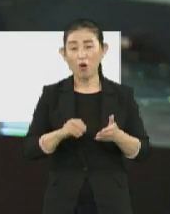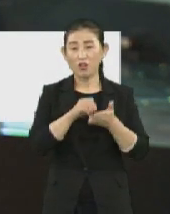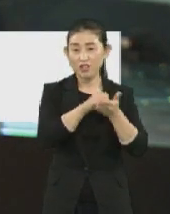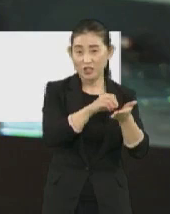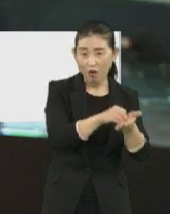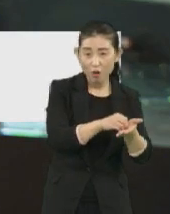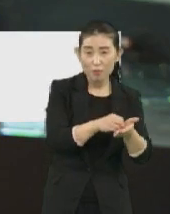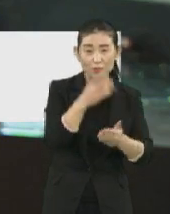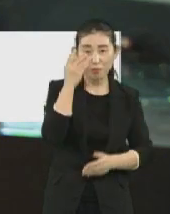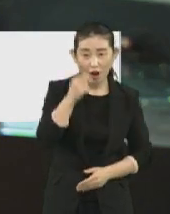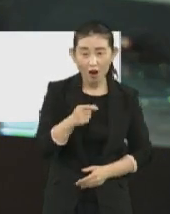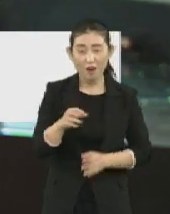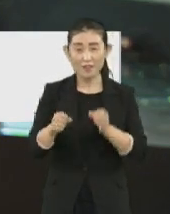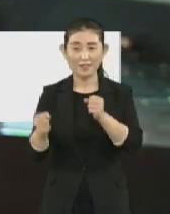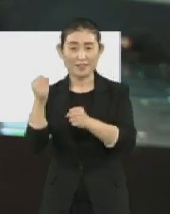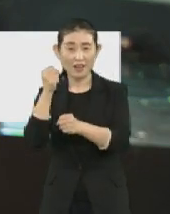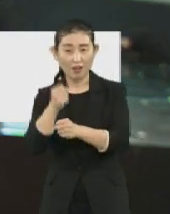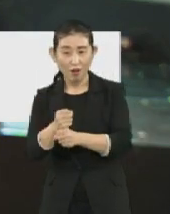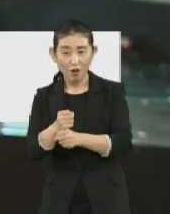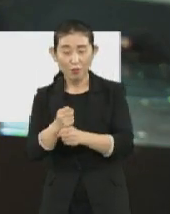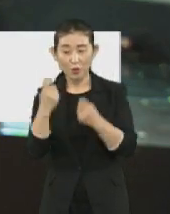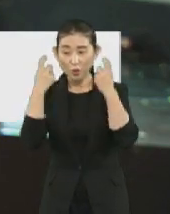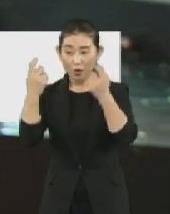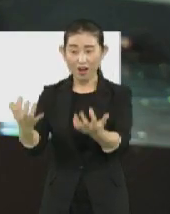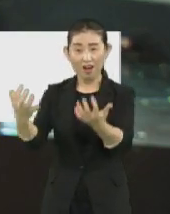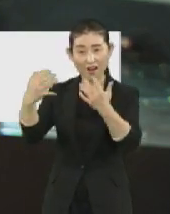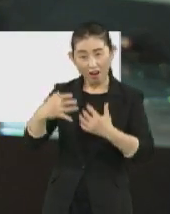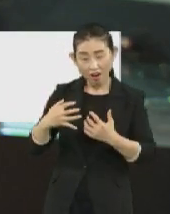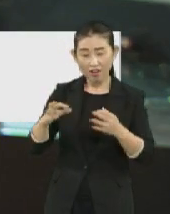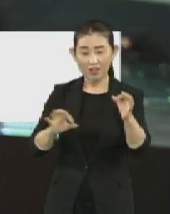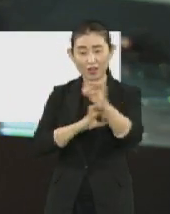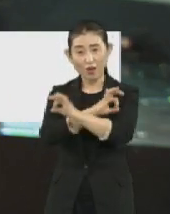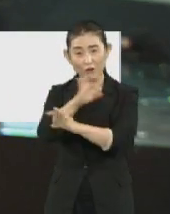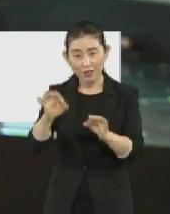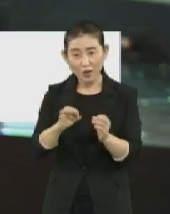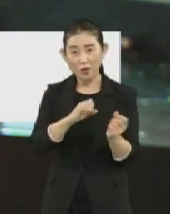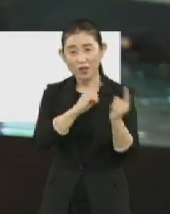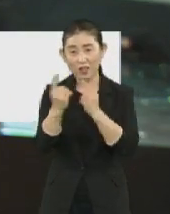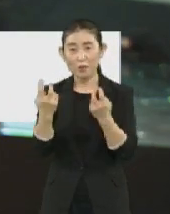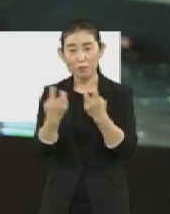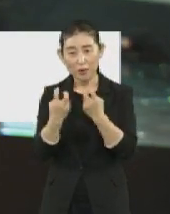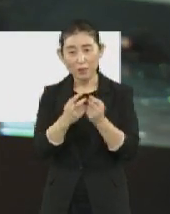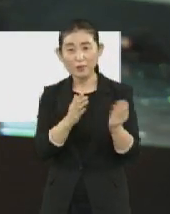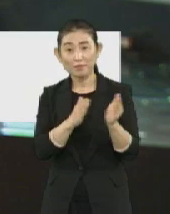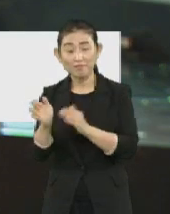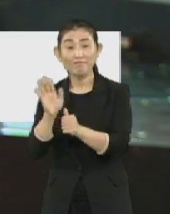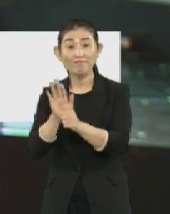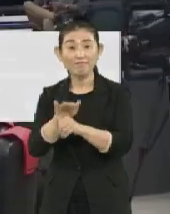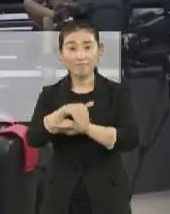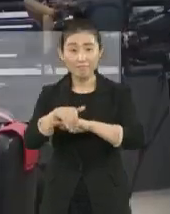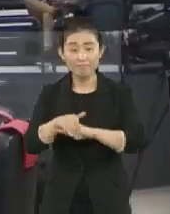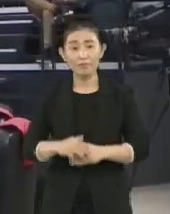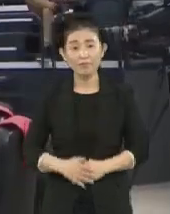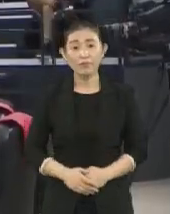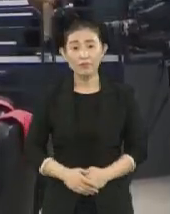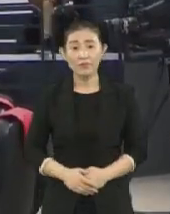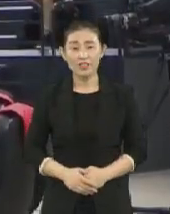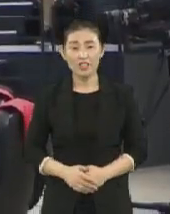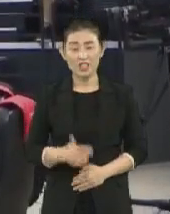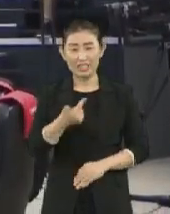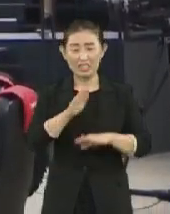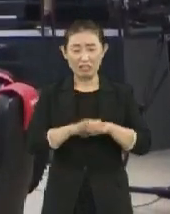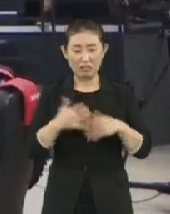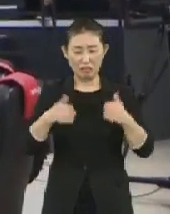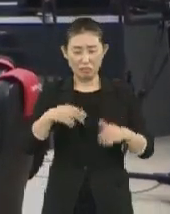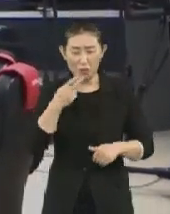관광, 도시 마케팅으로 확장될 수 있도록 다양한 지원 방안도 함께 마련해 나가겠습니다. 재미없는